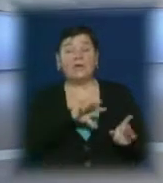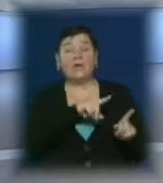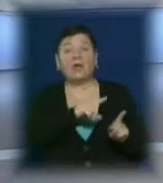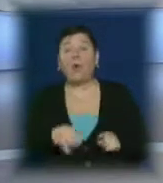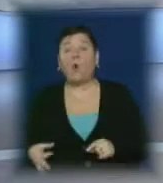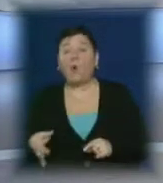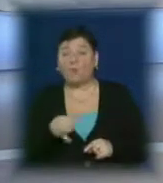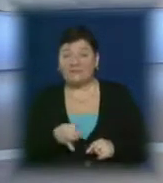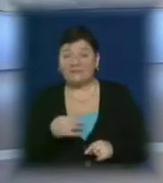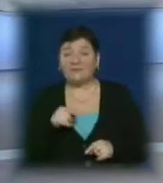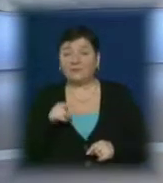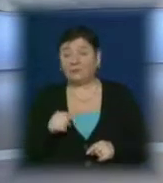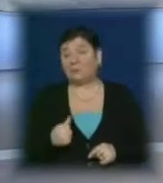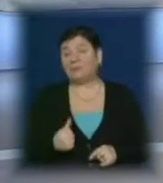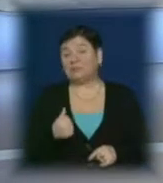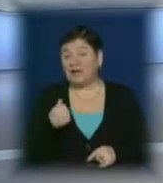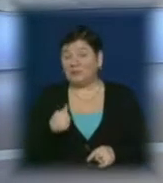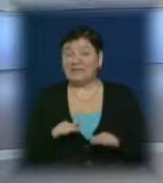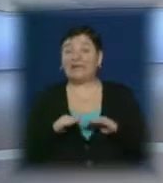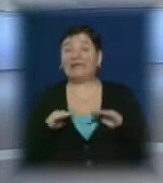Та найбільше тут пишаються саме